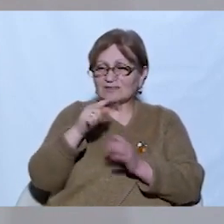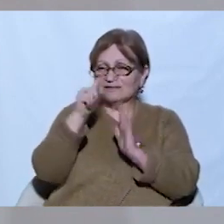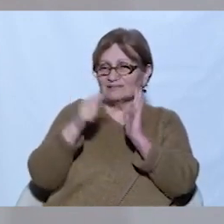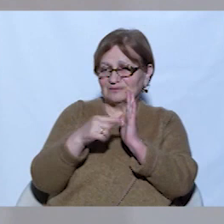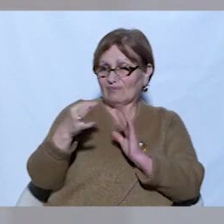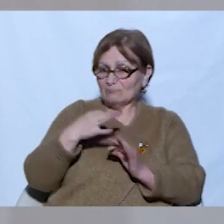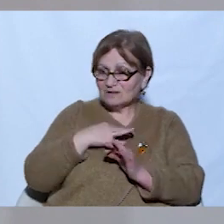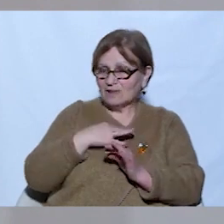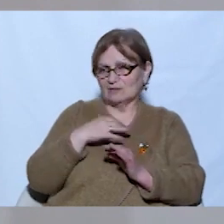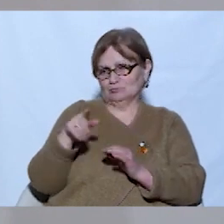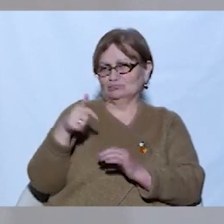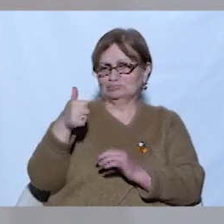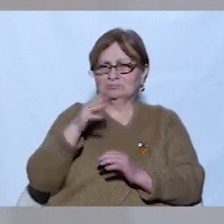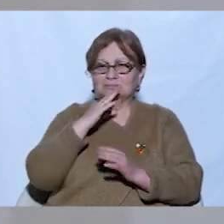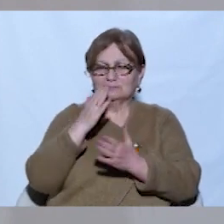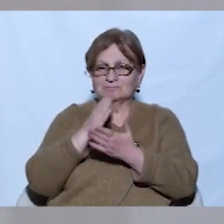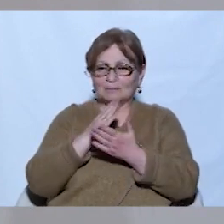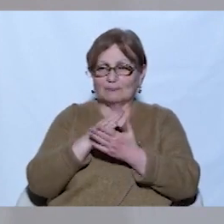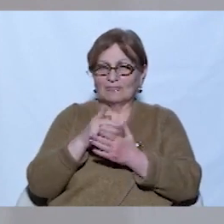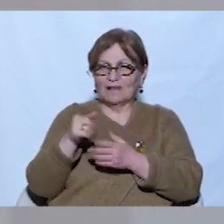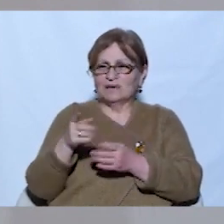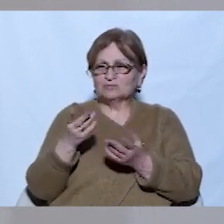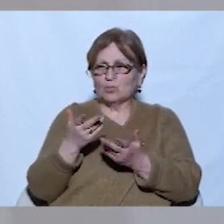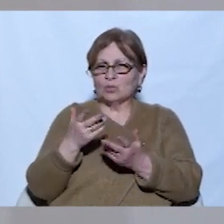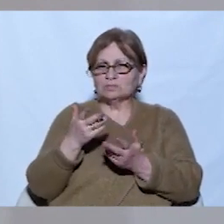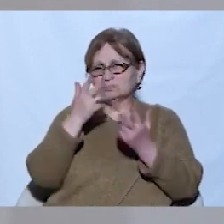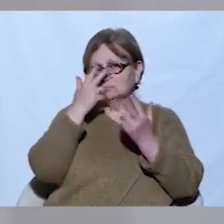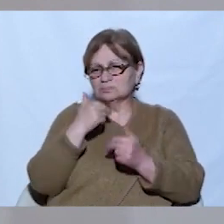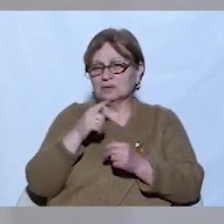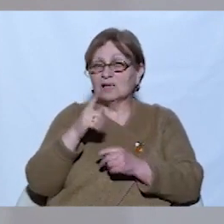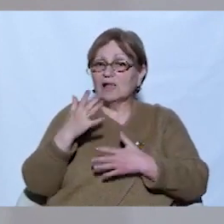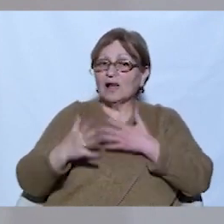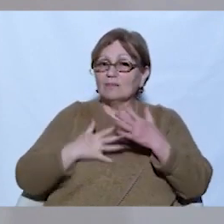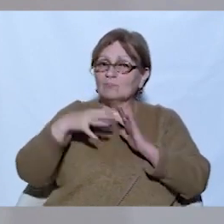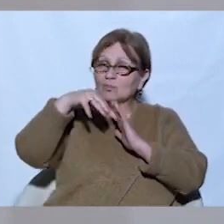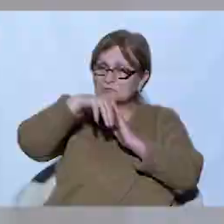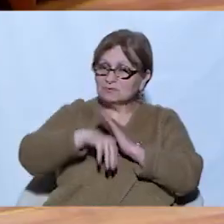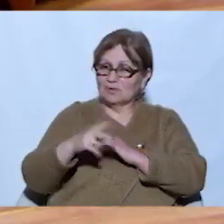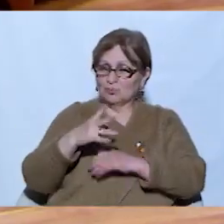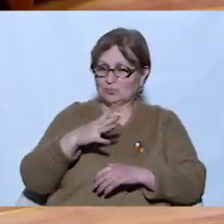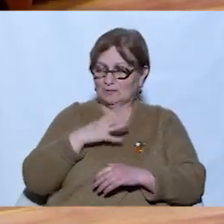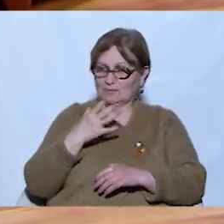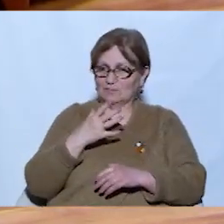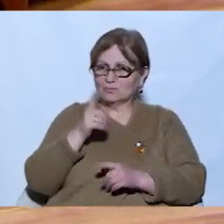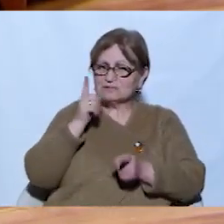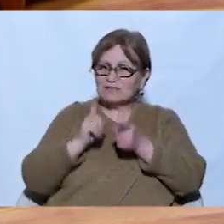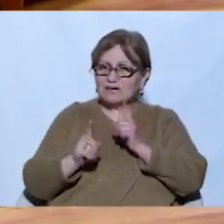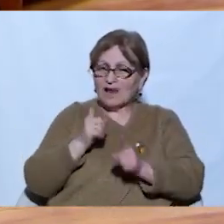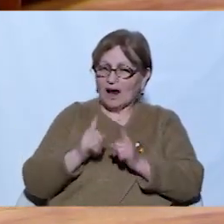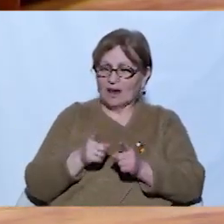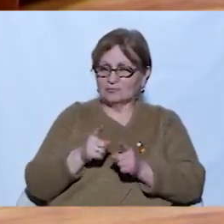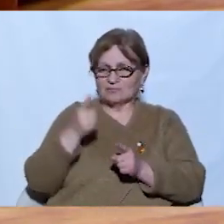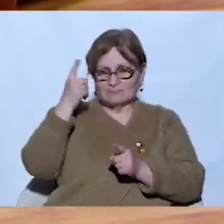და თან ეს არ უნდა იყოს ეს შაბლონური, უბრალოდ მექანიკურად დასწავლილი ემოცია უნდა